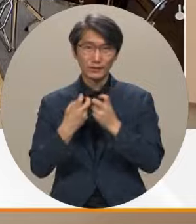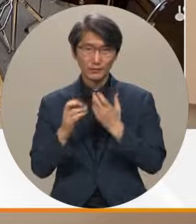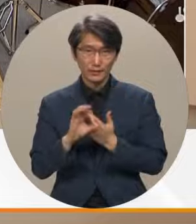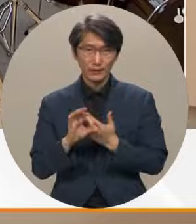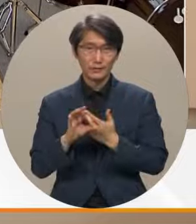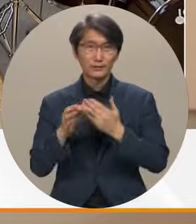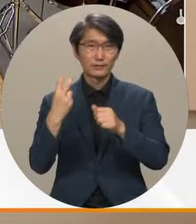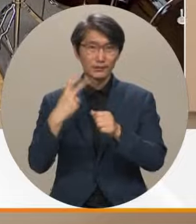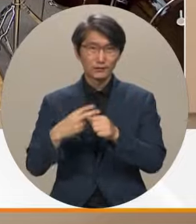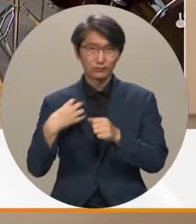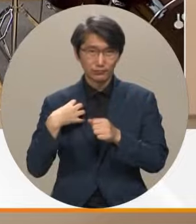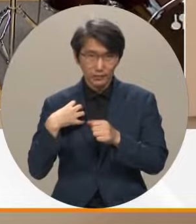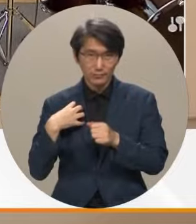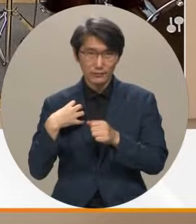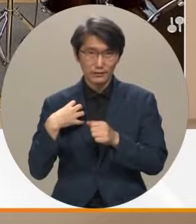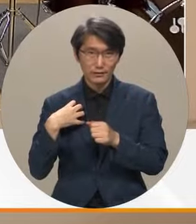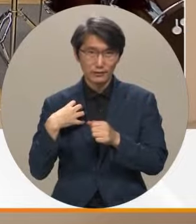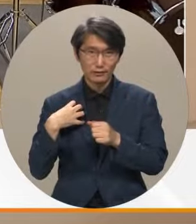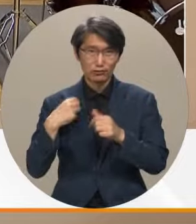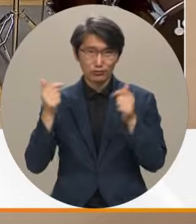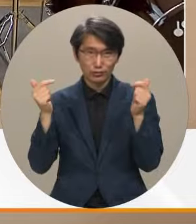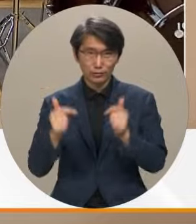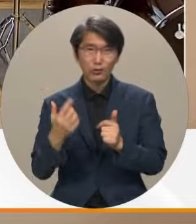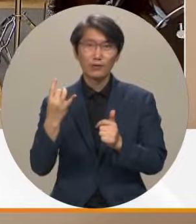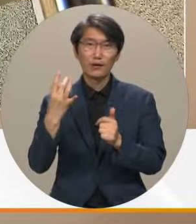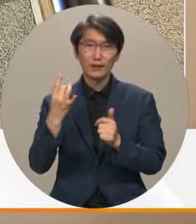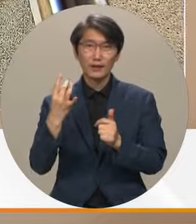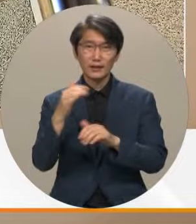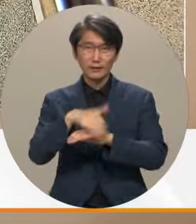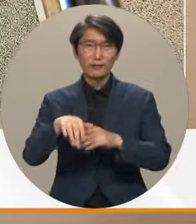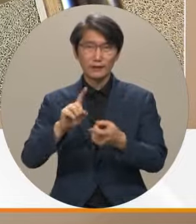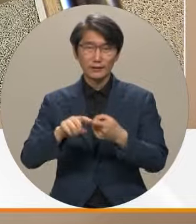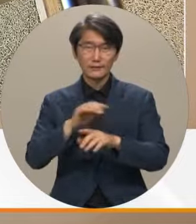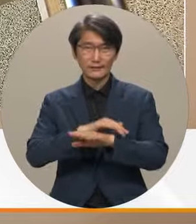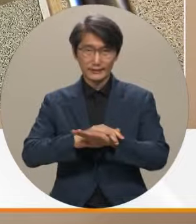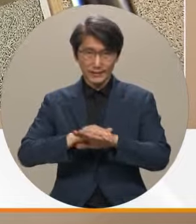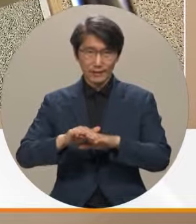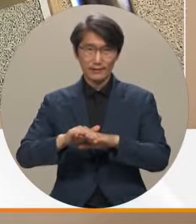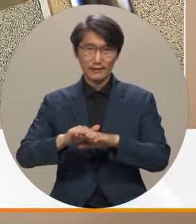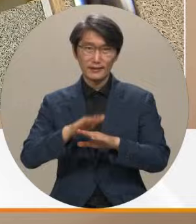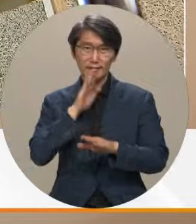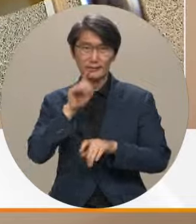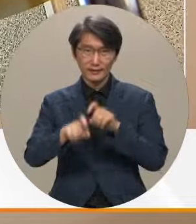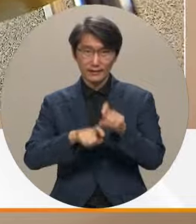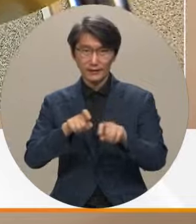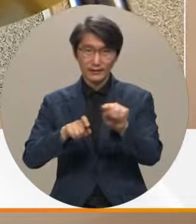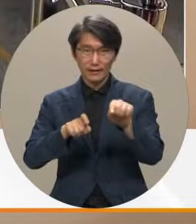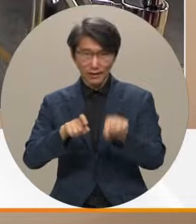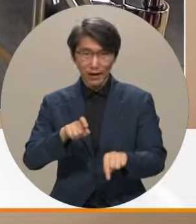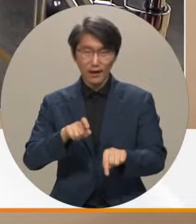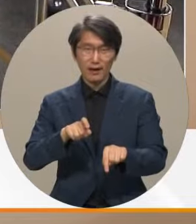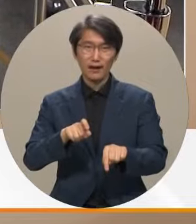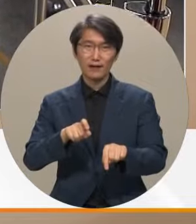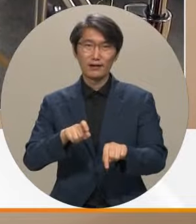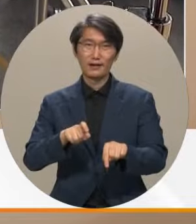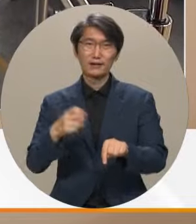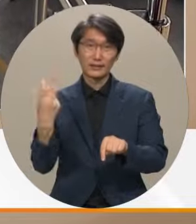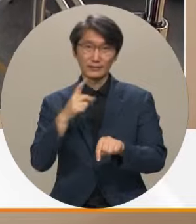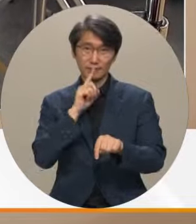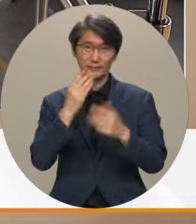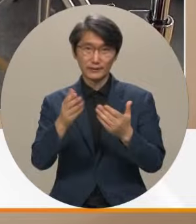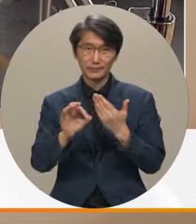그 선생님들의 부담을 낮추면서 원래 의도했던 것들을 제대로 시행해야 할까? 다시